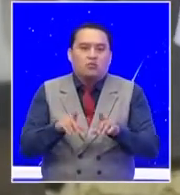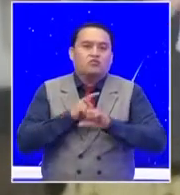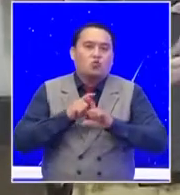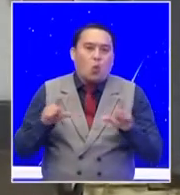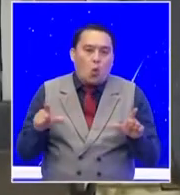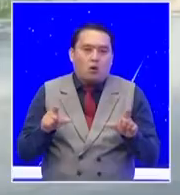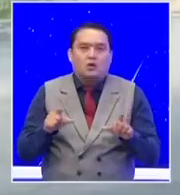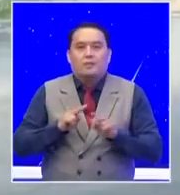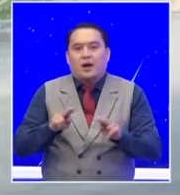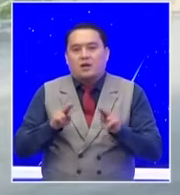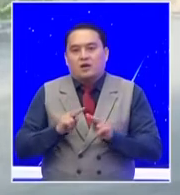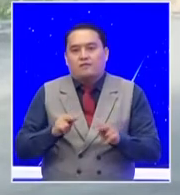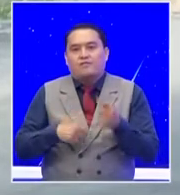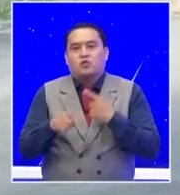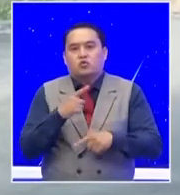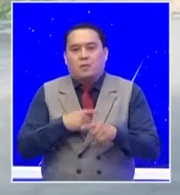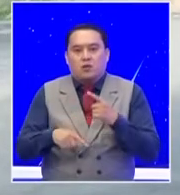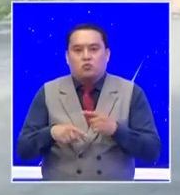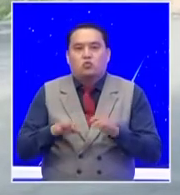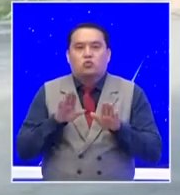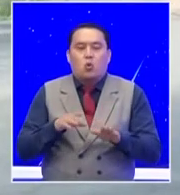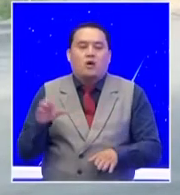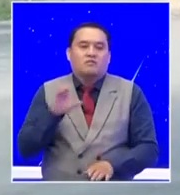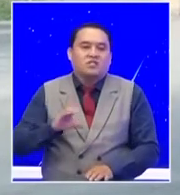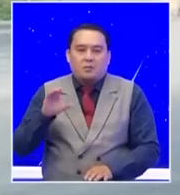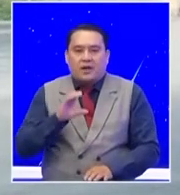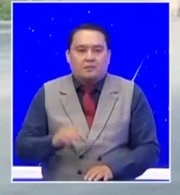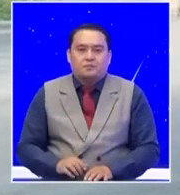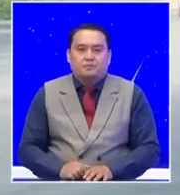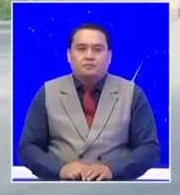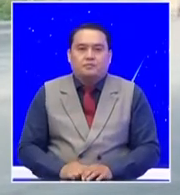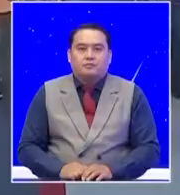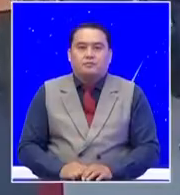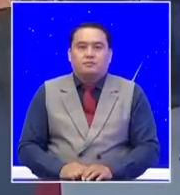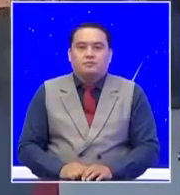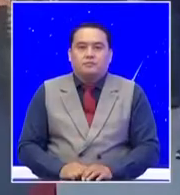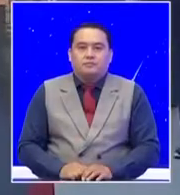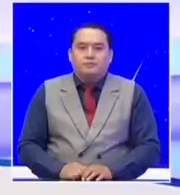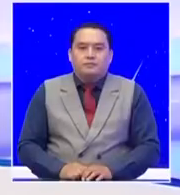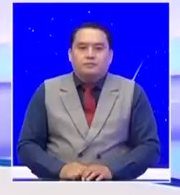заведения. Школьники, как предполагается, вернутся за парты только в сентябре.